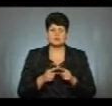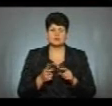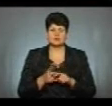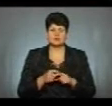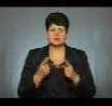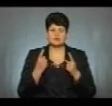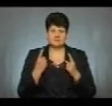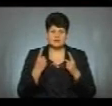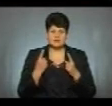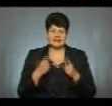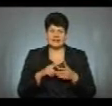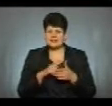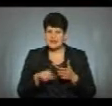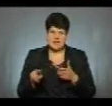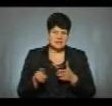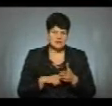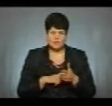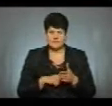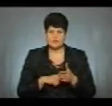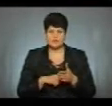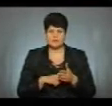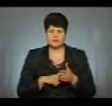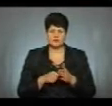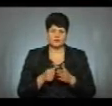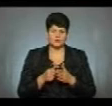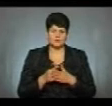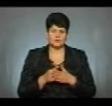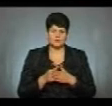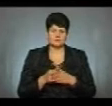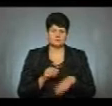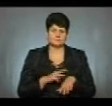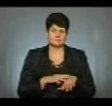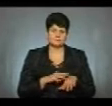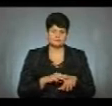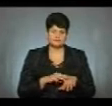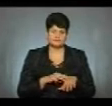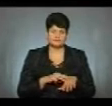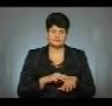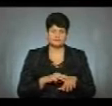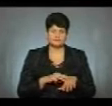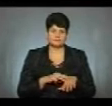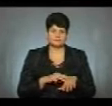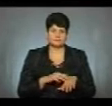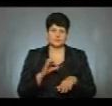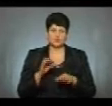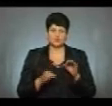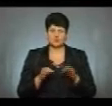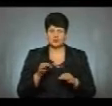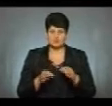великий рівень недовіри власне до правоохоронних органів, такі як